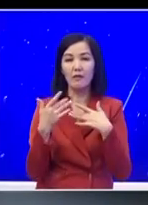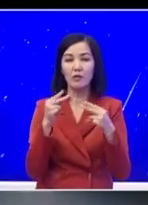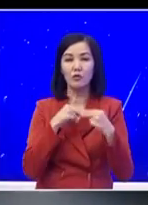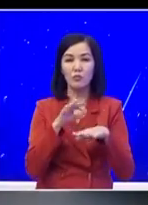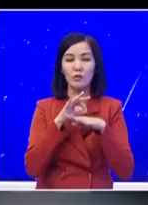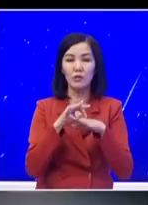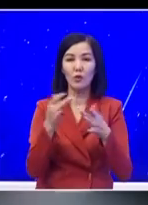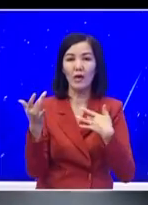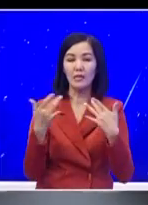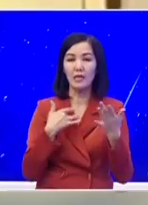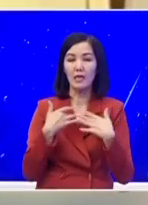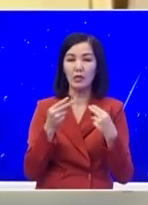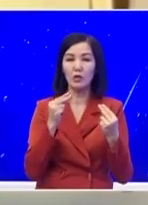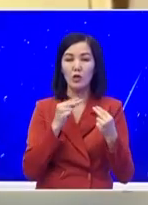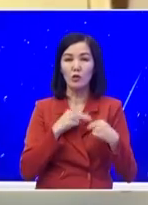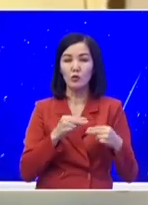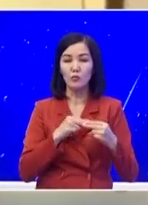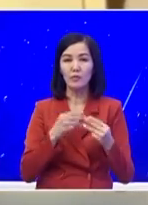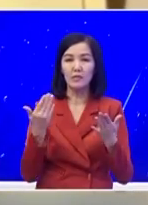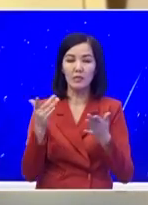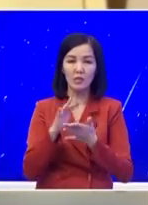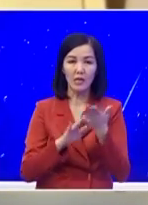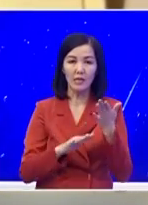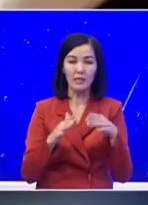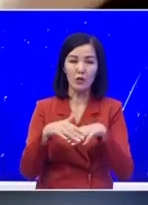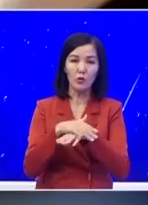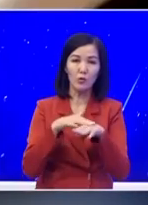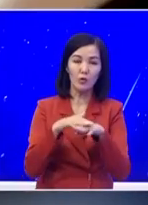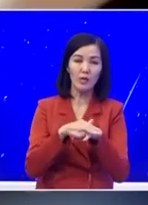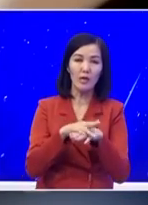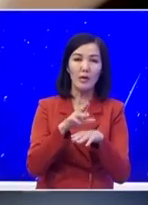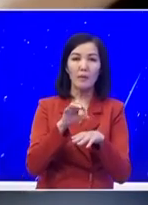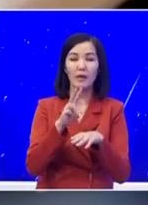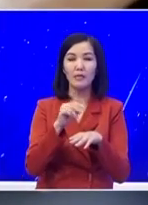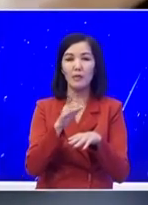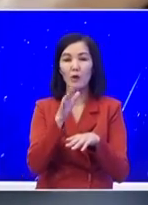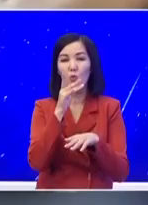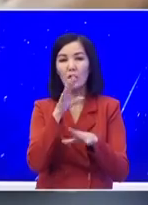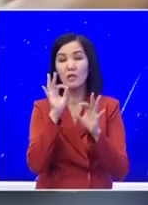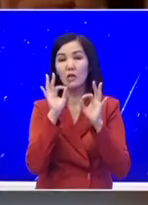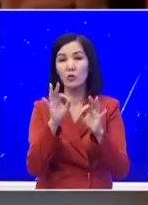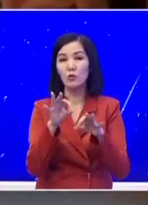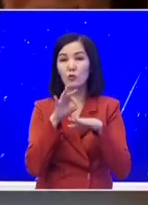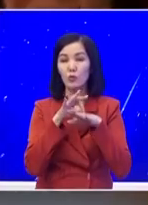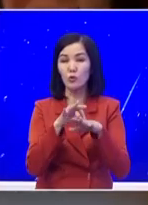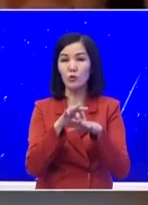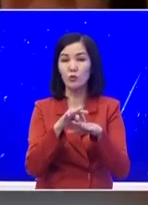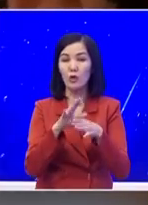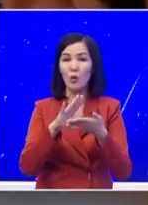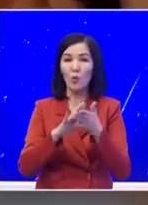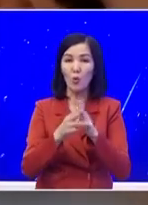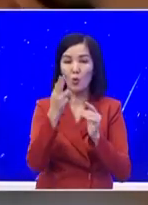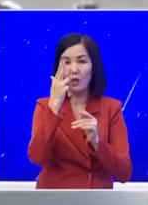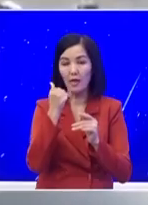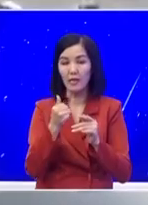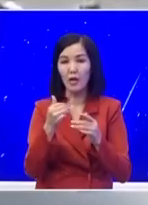істеуі актерлердің жұмысын жандандырса, екіншіден тұрғындардың пандемия тұсында уақыттарын тиімді өткізуге қолайлы. Енді